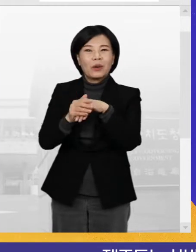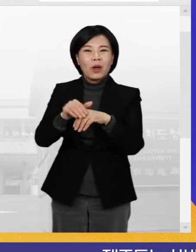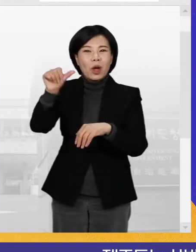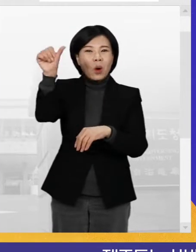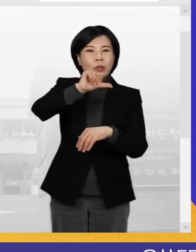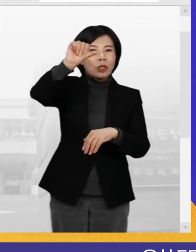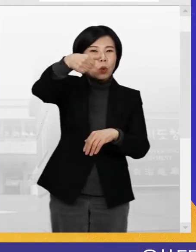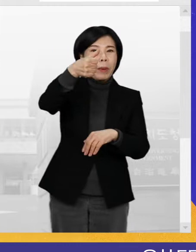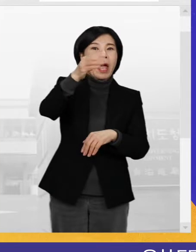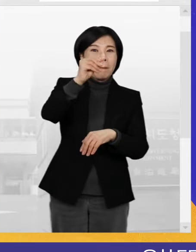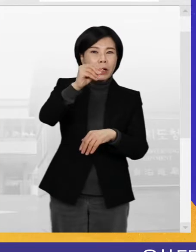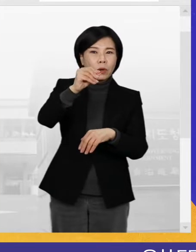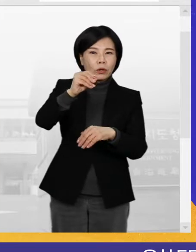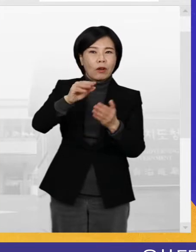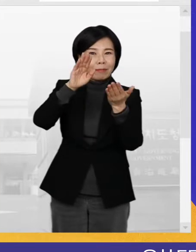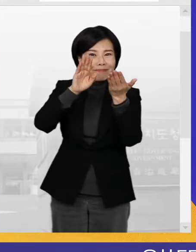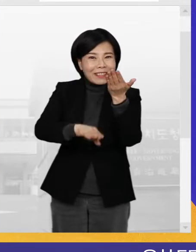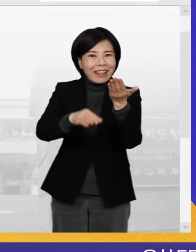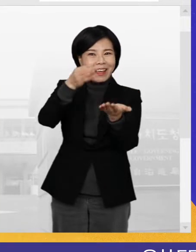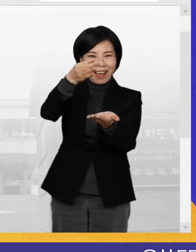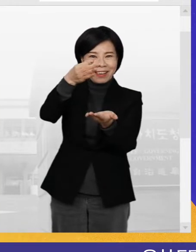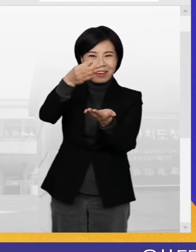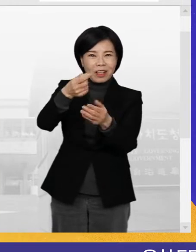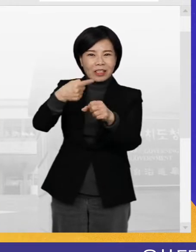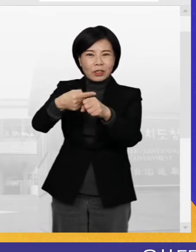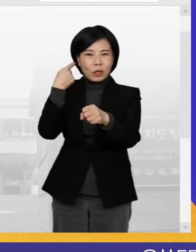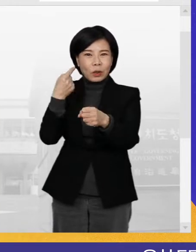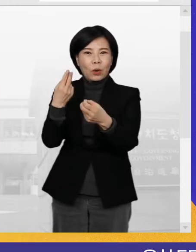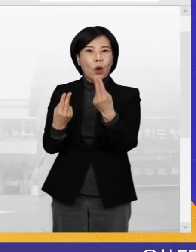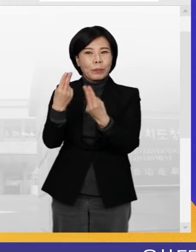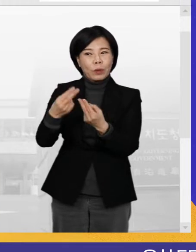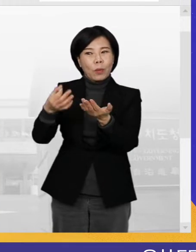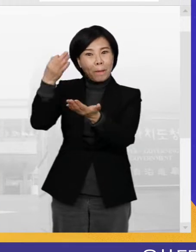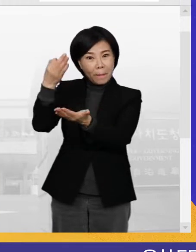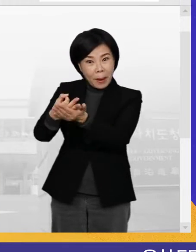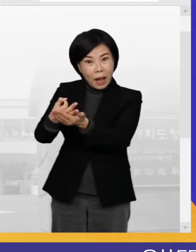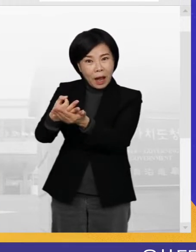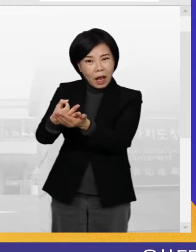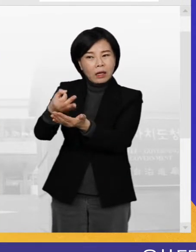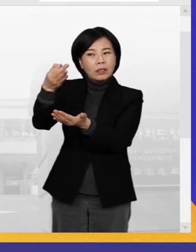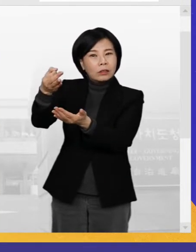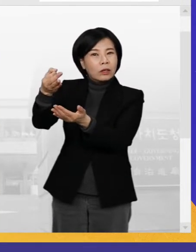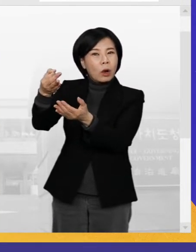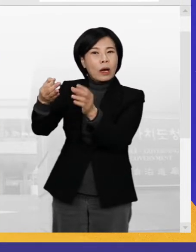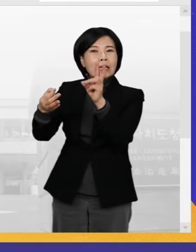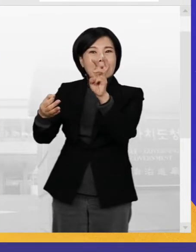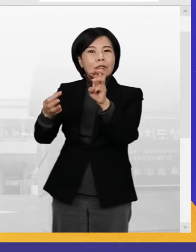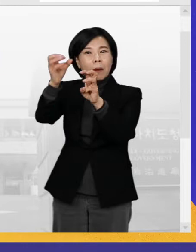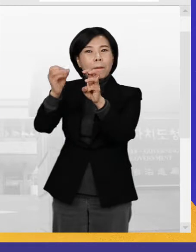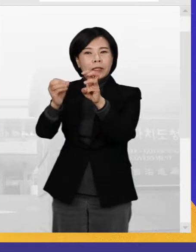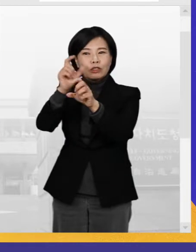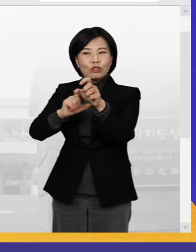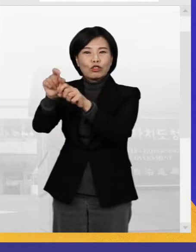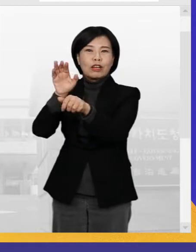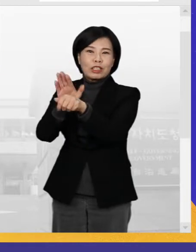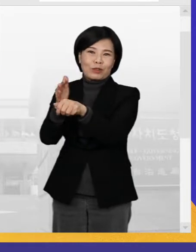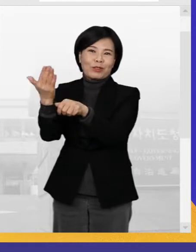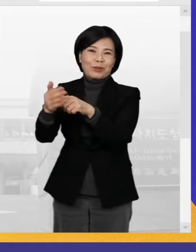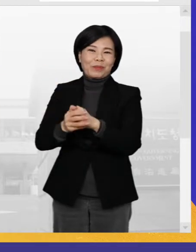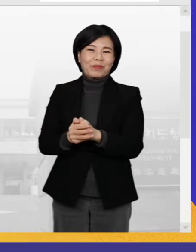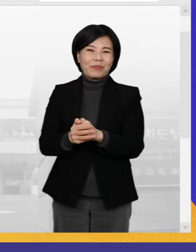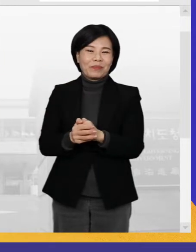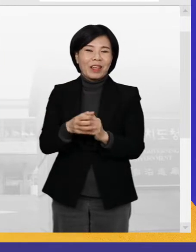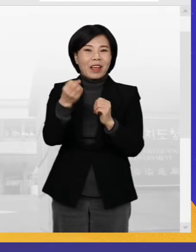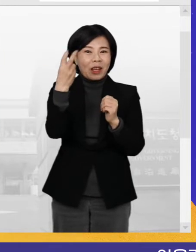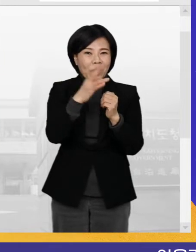계획인데요. 5,500만 원 미만 차량의 가격이 전년도에 비해 인하된 경우에는 인하액의 30%를 추가